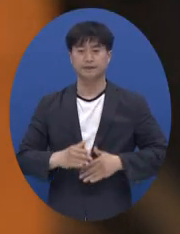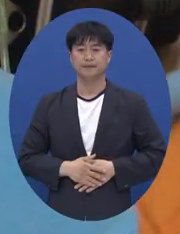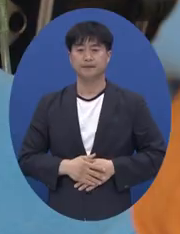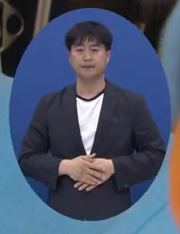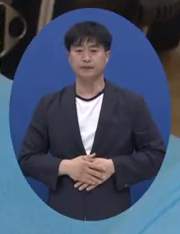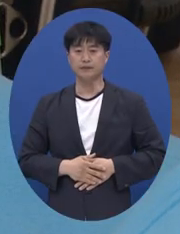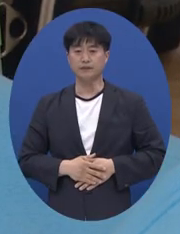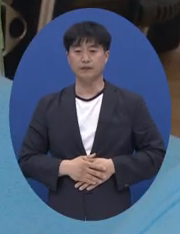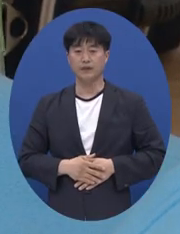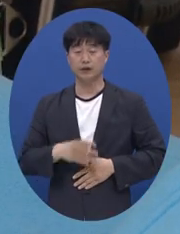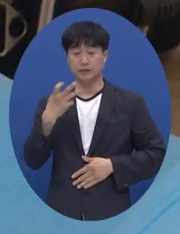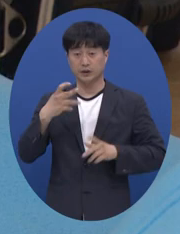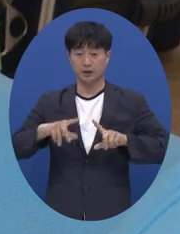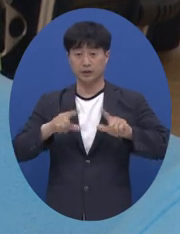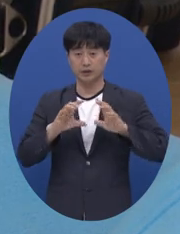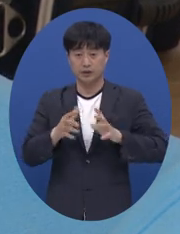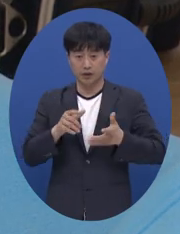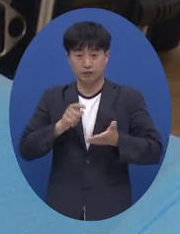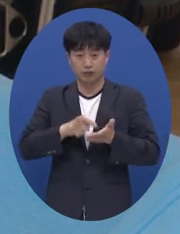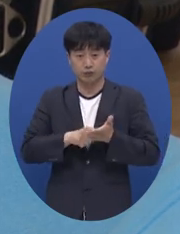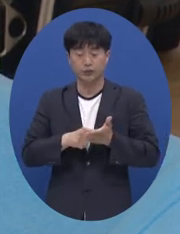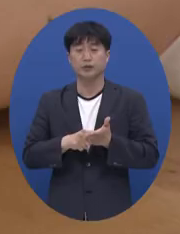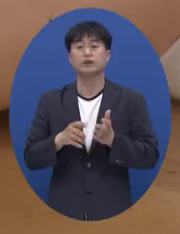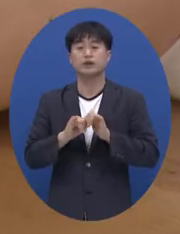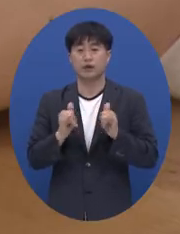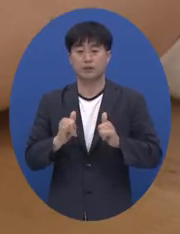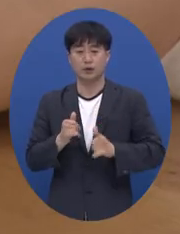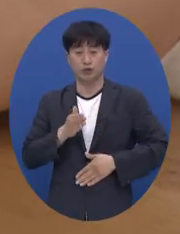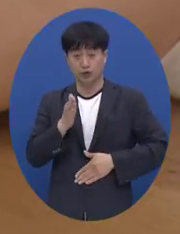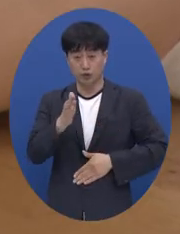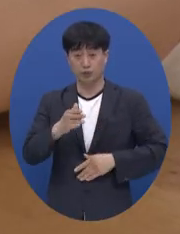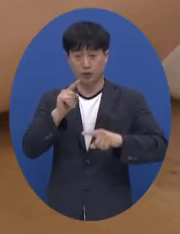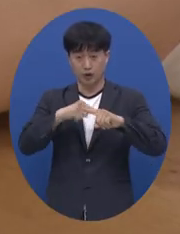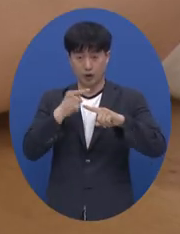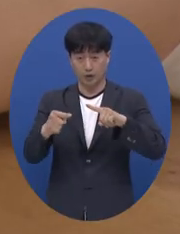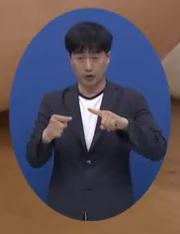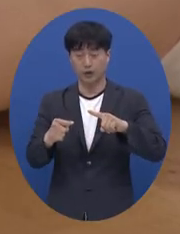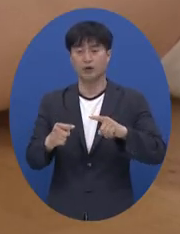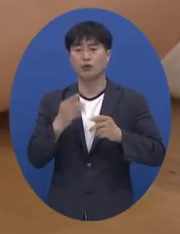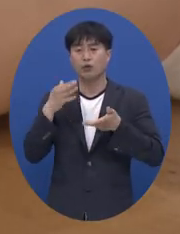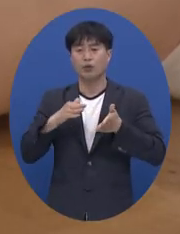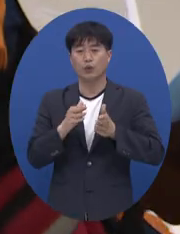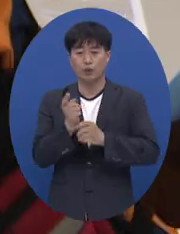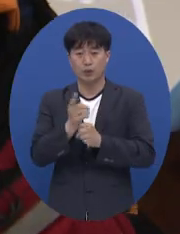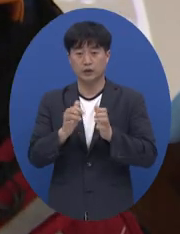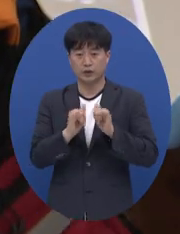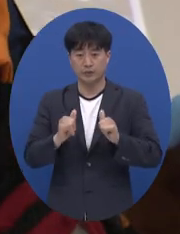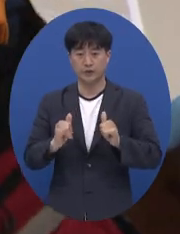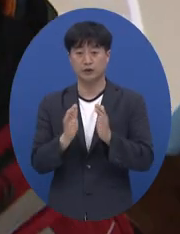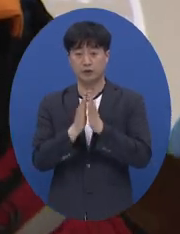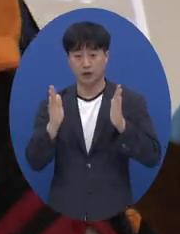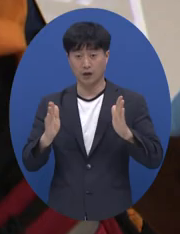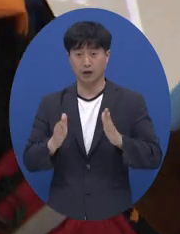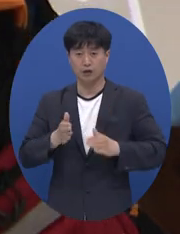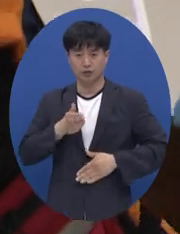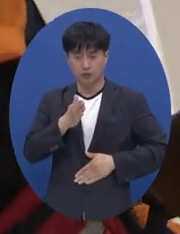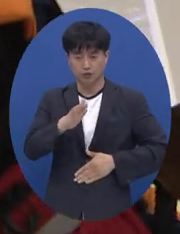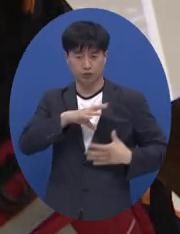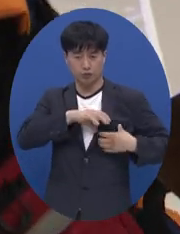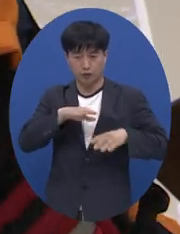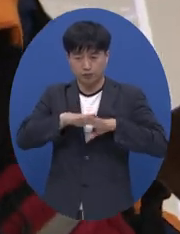실시합니다. 지난 13일 세계 구급대원 전문 응급처치술 경연대회에서 경기도 소방관들이 펼친 전문